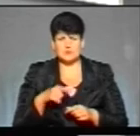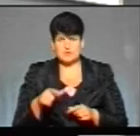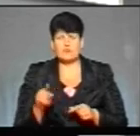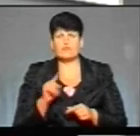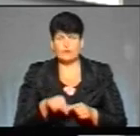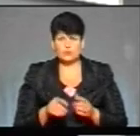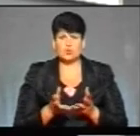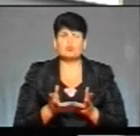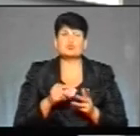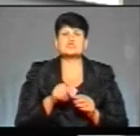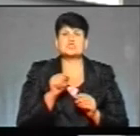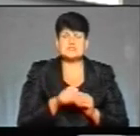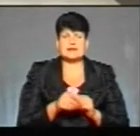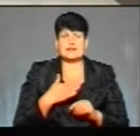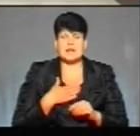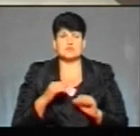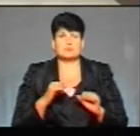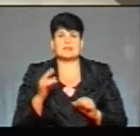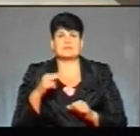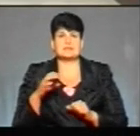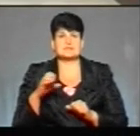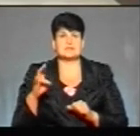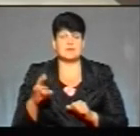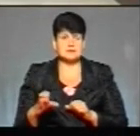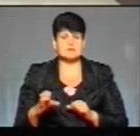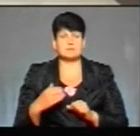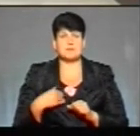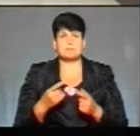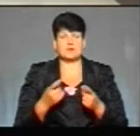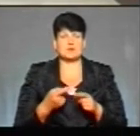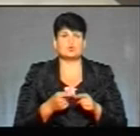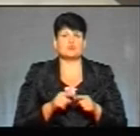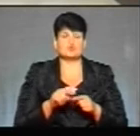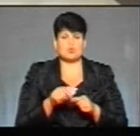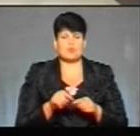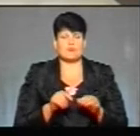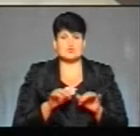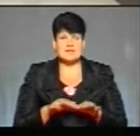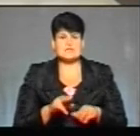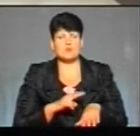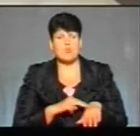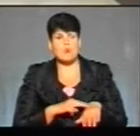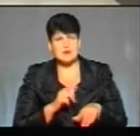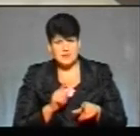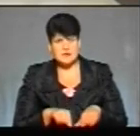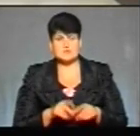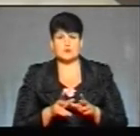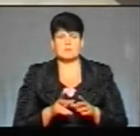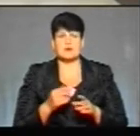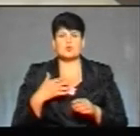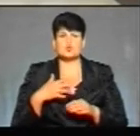і наше управління ДСНС ми також підключали до того процесу, і поліцію, так, ми розуміли, що якісь мають